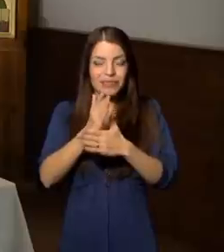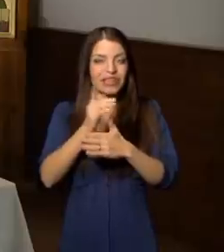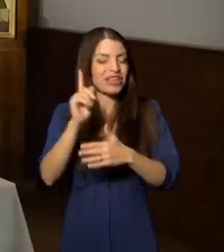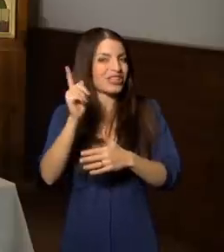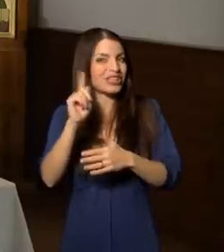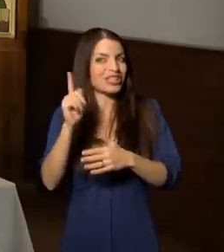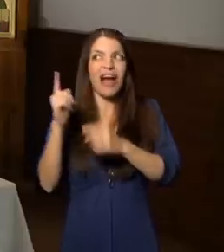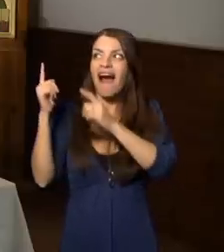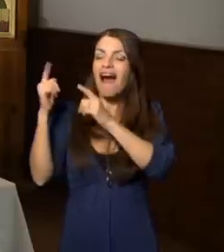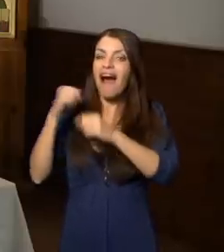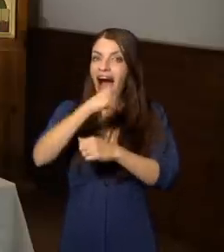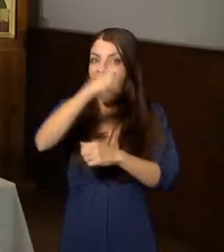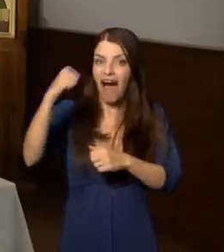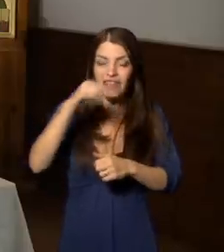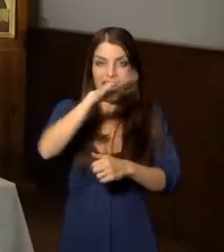xbija ta' Alla.